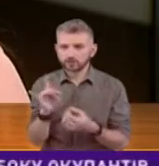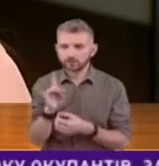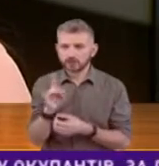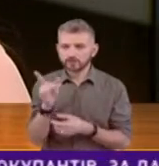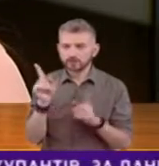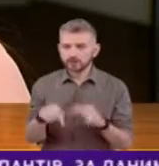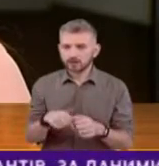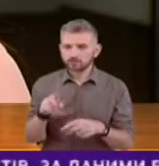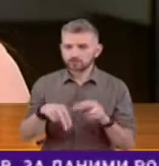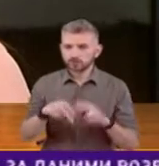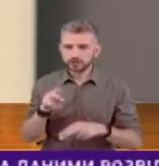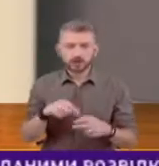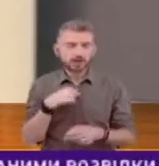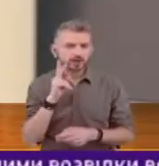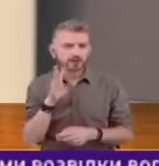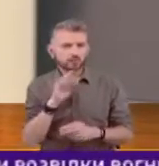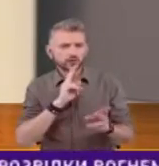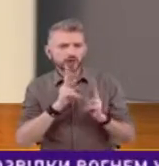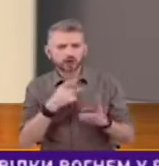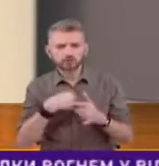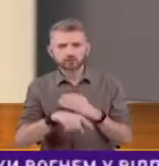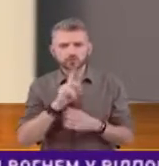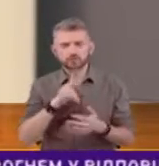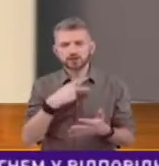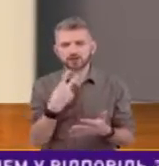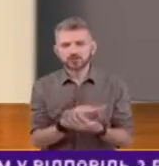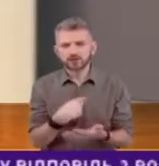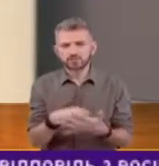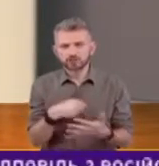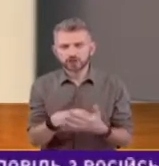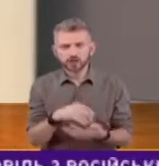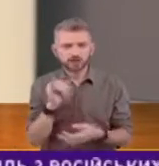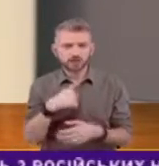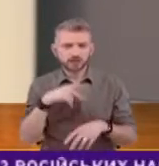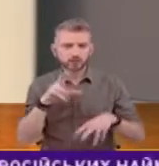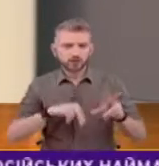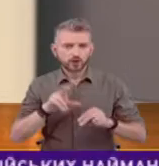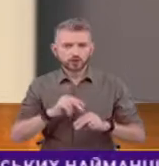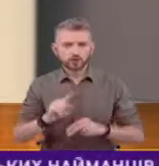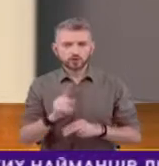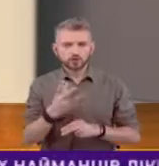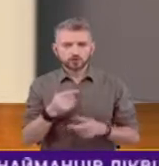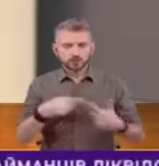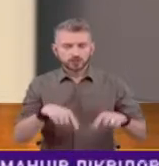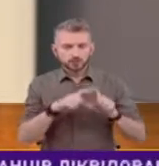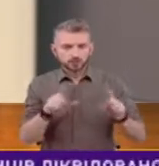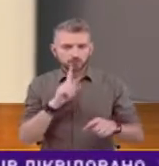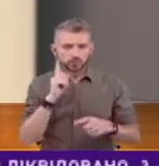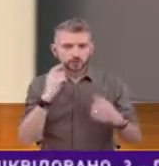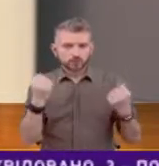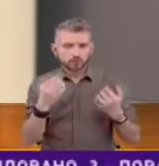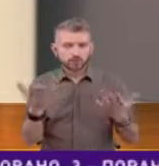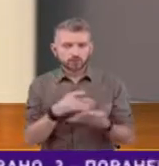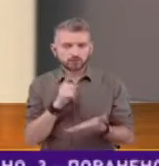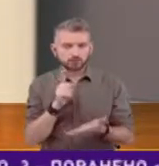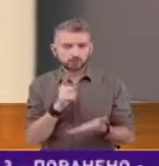само... Ви знаєте, я не знаю про нарікання, оскільки передбачали в бюджеті, і я сподіваюся, що департамент молоді і спорту, який,